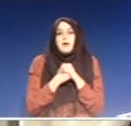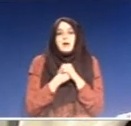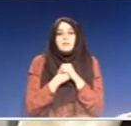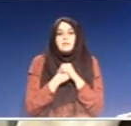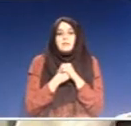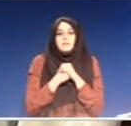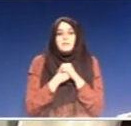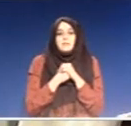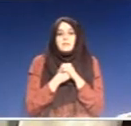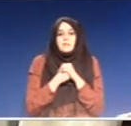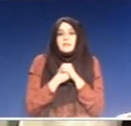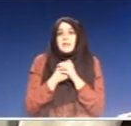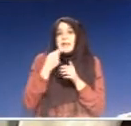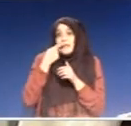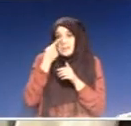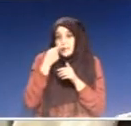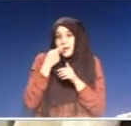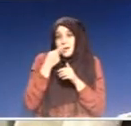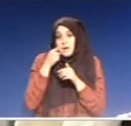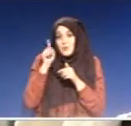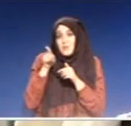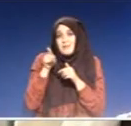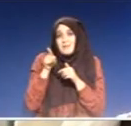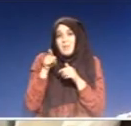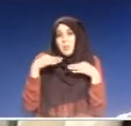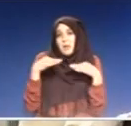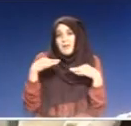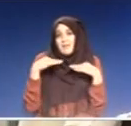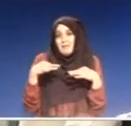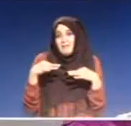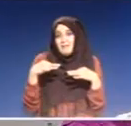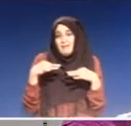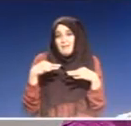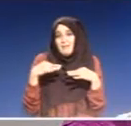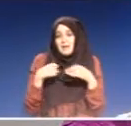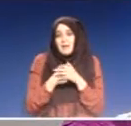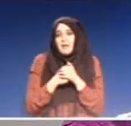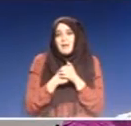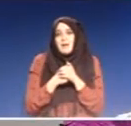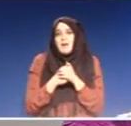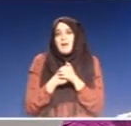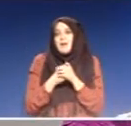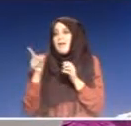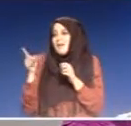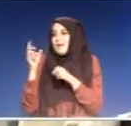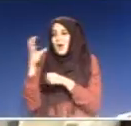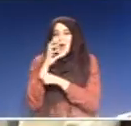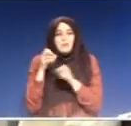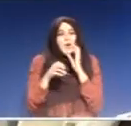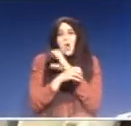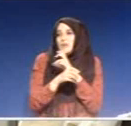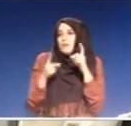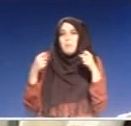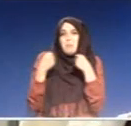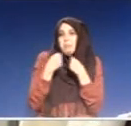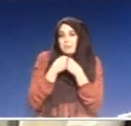ثاني، أن الخبير هو طرف محايد. محايد طيب، يعني إذا كان خصوصا ماشي هما اللي لا، كل واحد